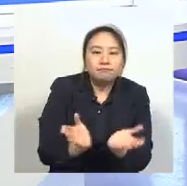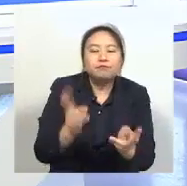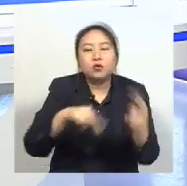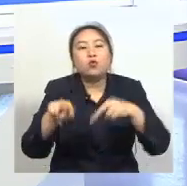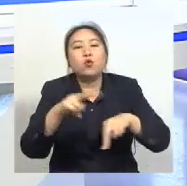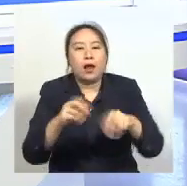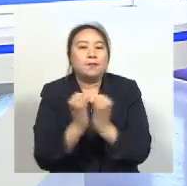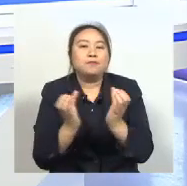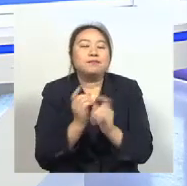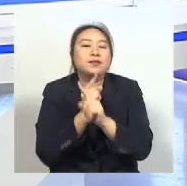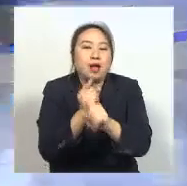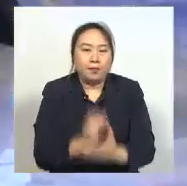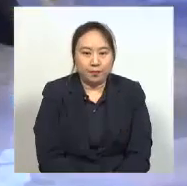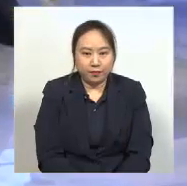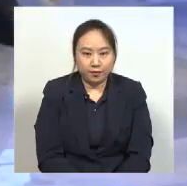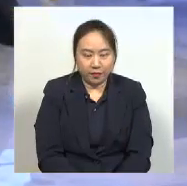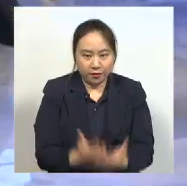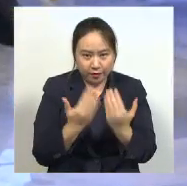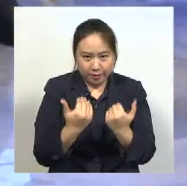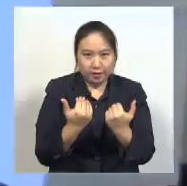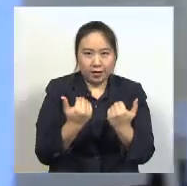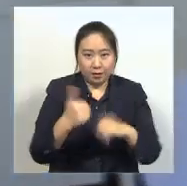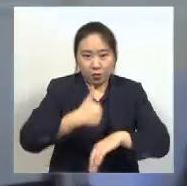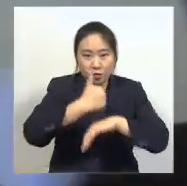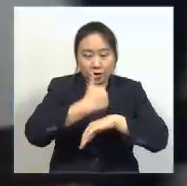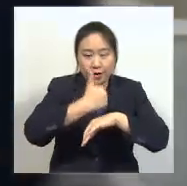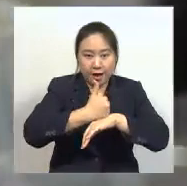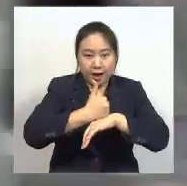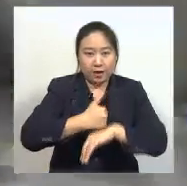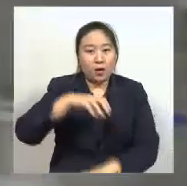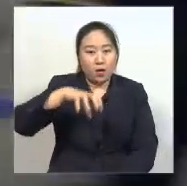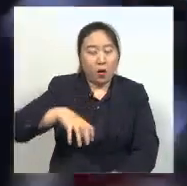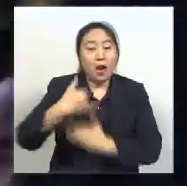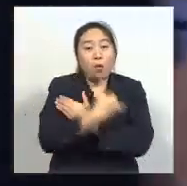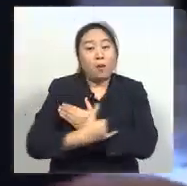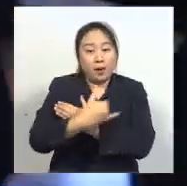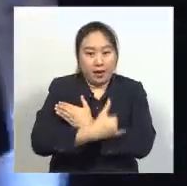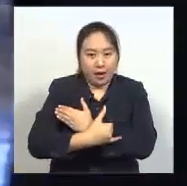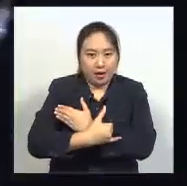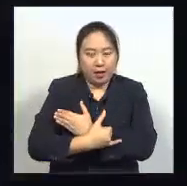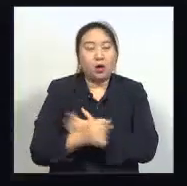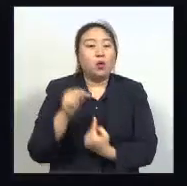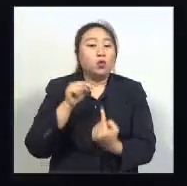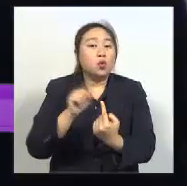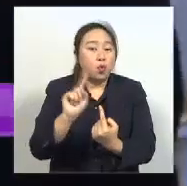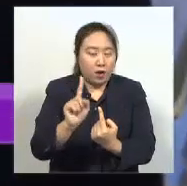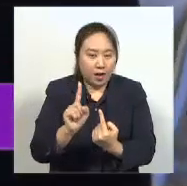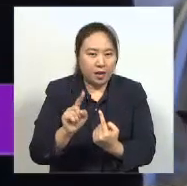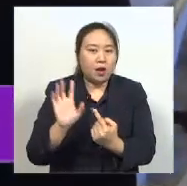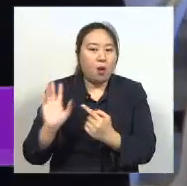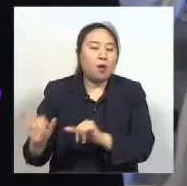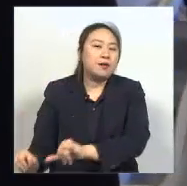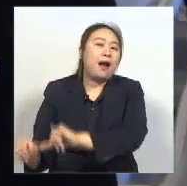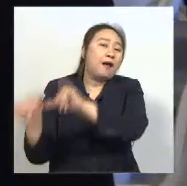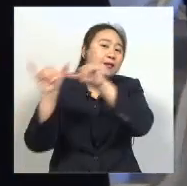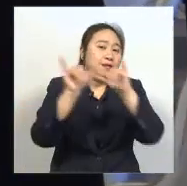ึ่งในวันนี้นายอันโตนิโอวิกตอเรโนนะคะซึ่งเป็นผู้อำนวยการใหญ่องค์การระหว่างประเทศเพื่อการโยกย้ายถิ่นฐานหรือว่